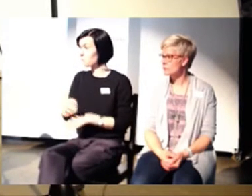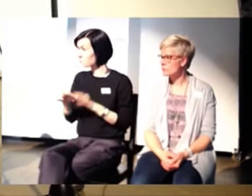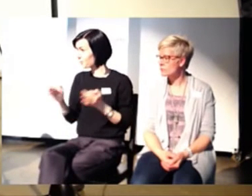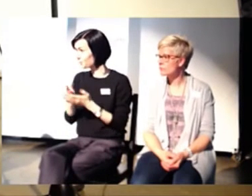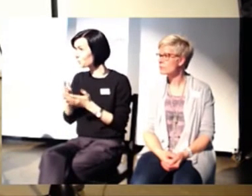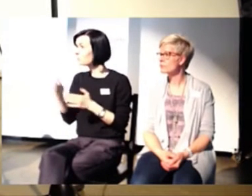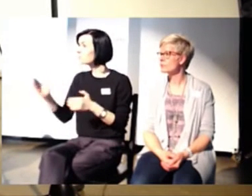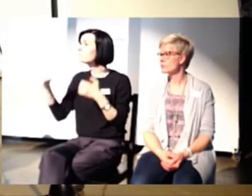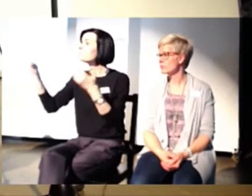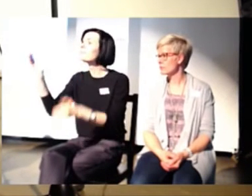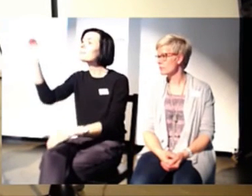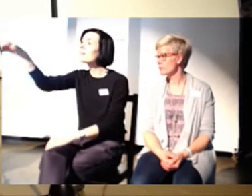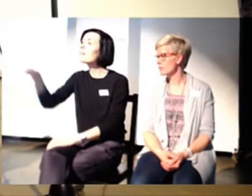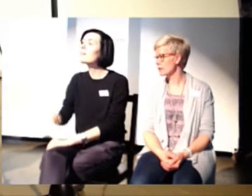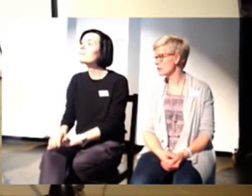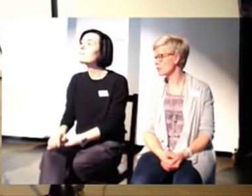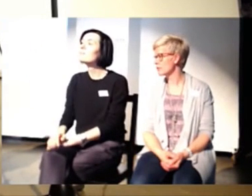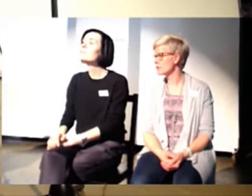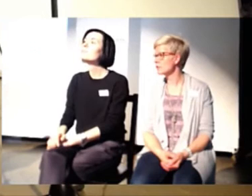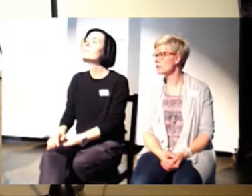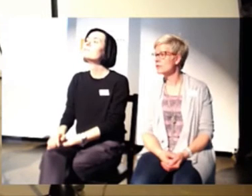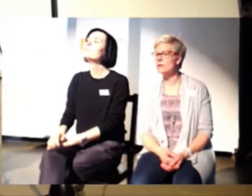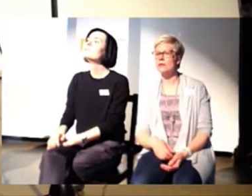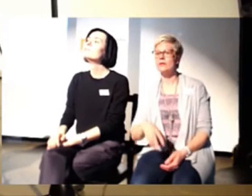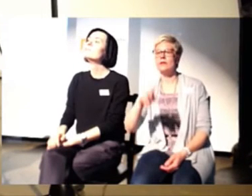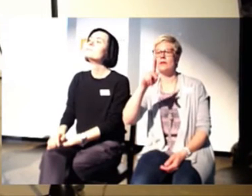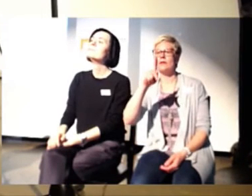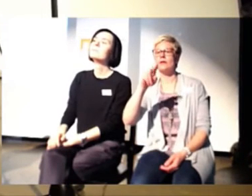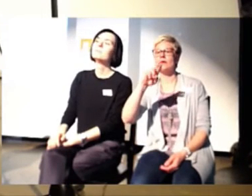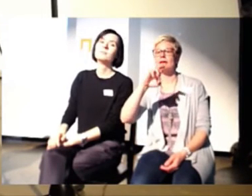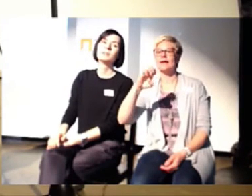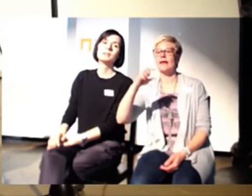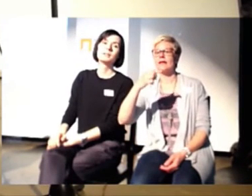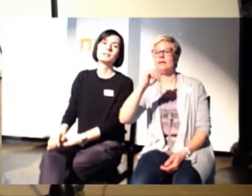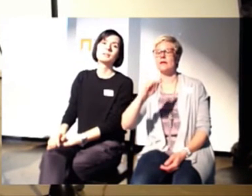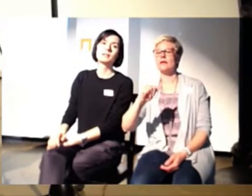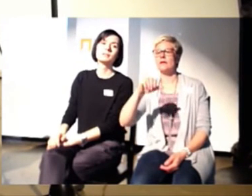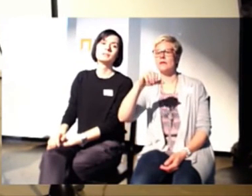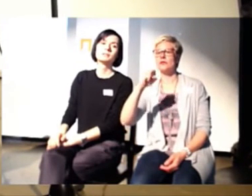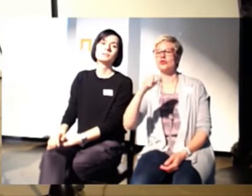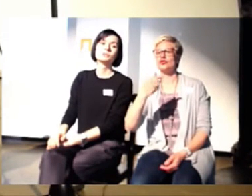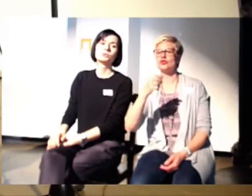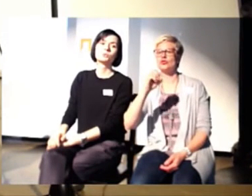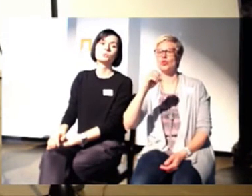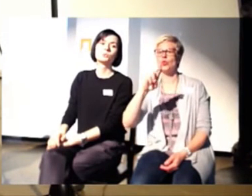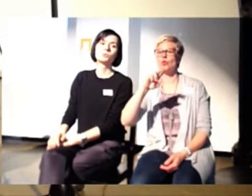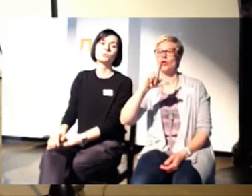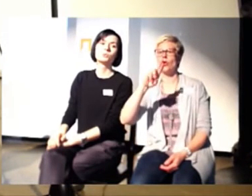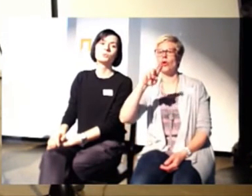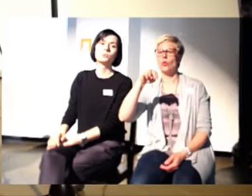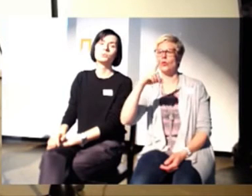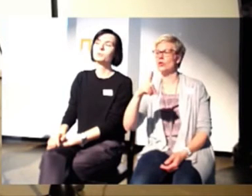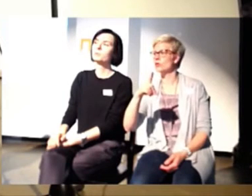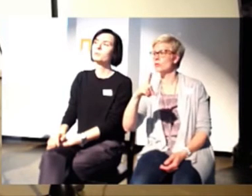Sitten siellä takana. Joo. Greta Sturlund. Ja yksityishenkilölle jäänkin kiinnostaa